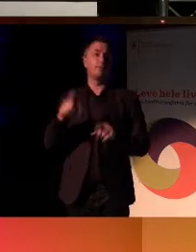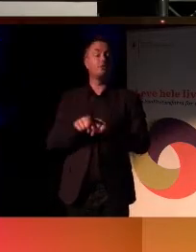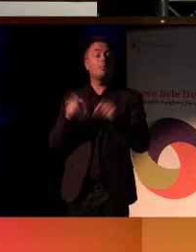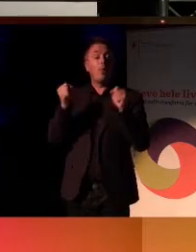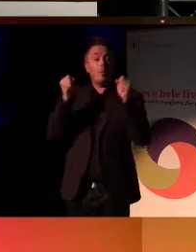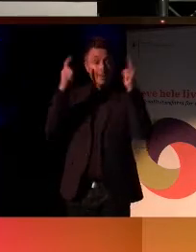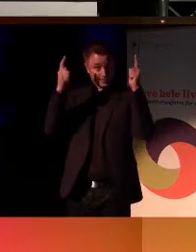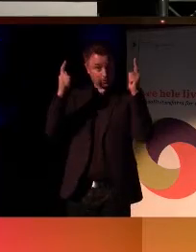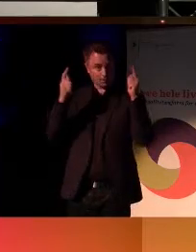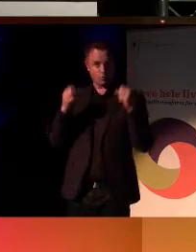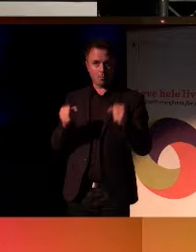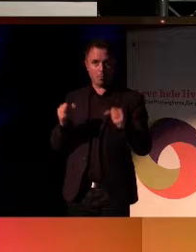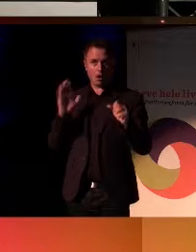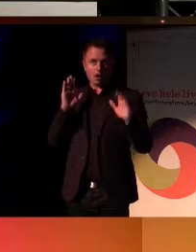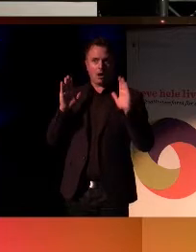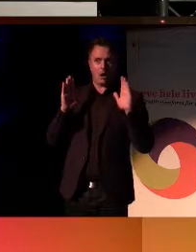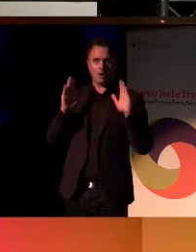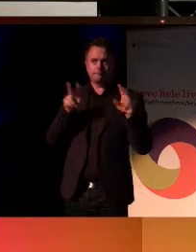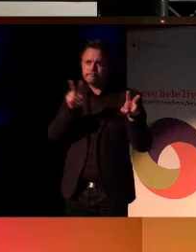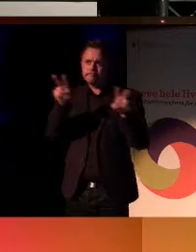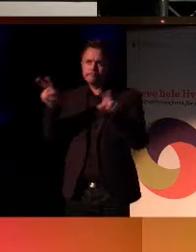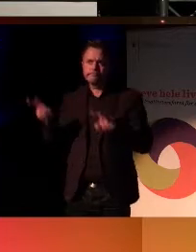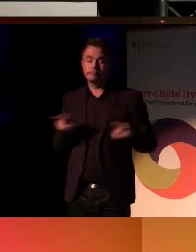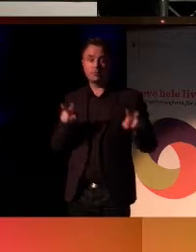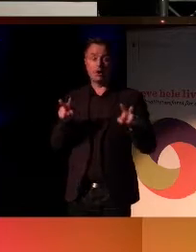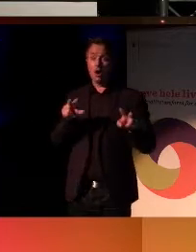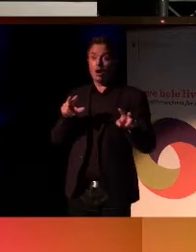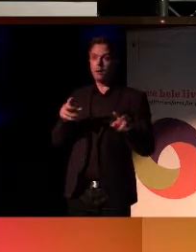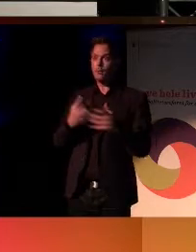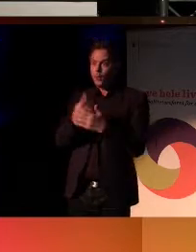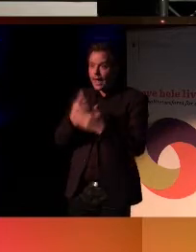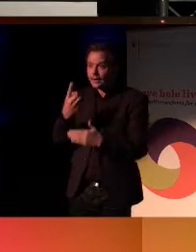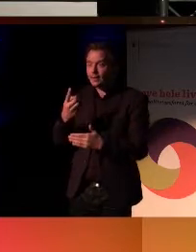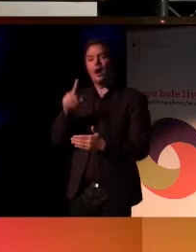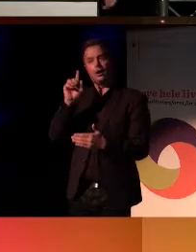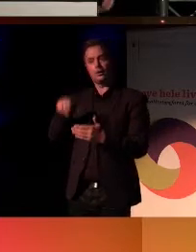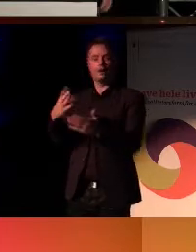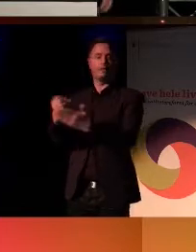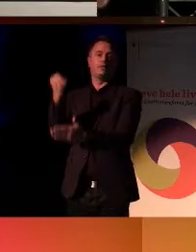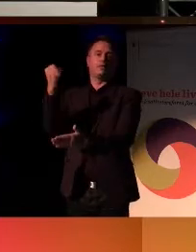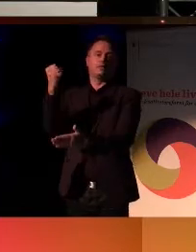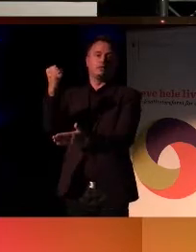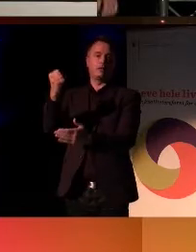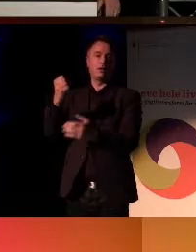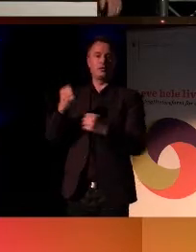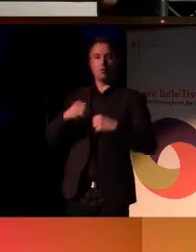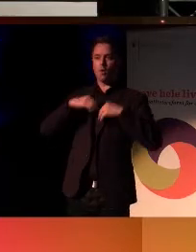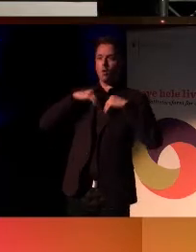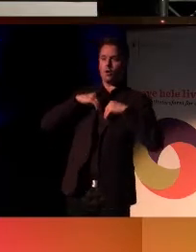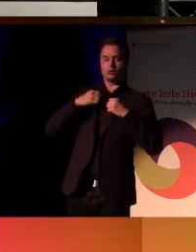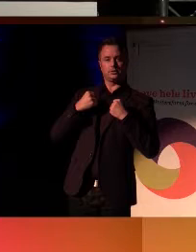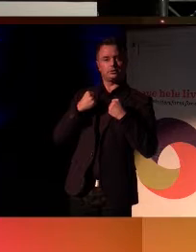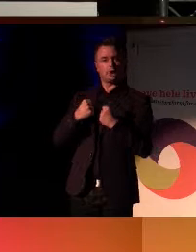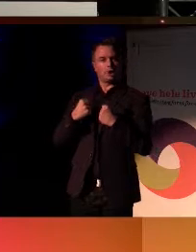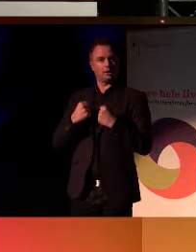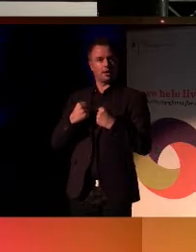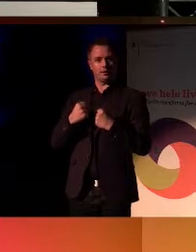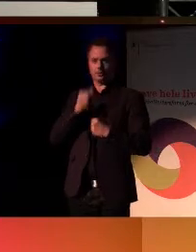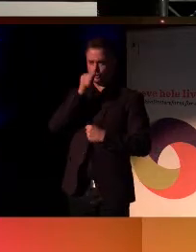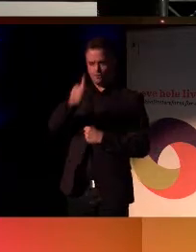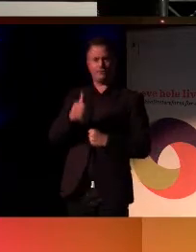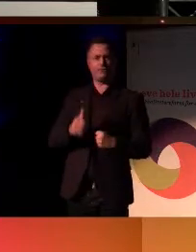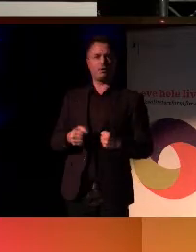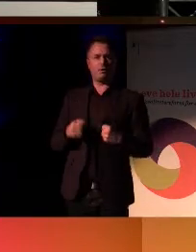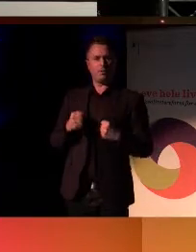oppmerksom. Du må ha god hørsel, sånn at du ser en mulighet når den byr seg. Du må ha styrke i beina og i ryggen til å være